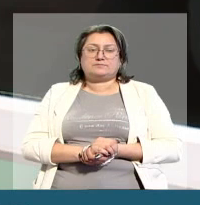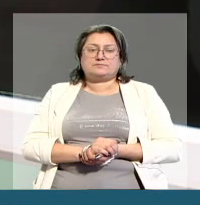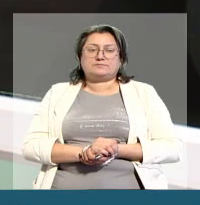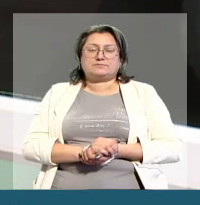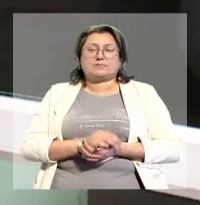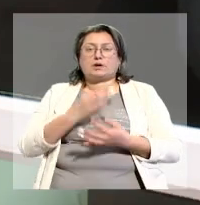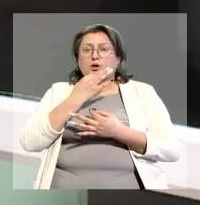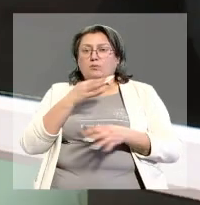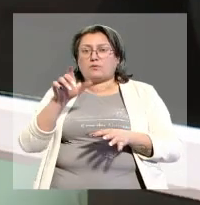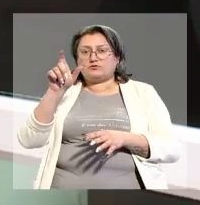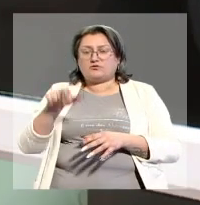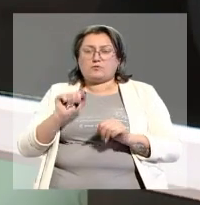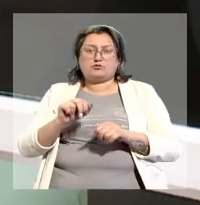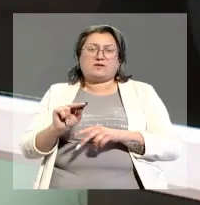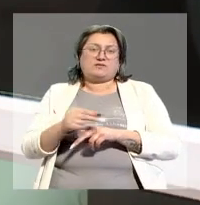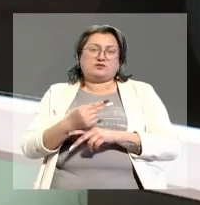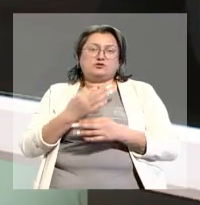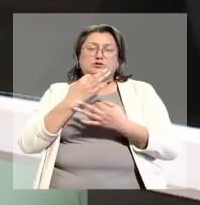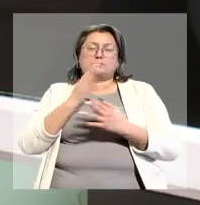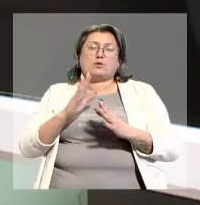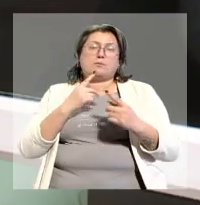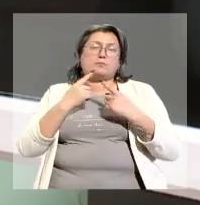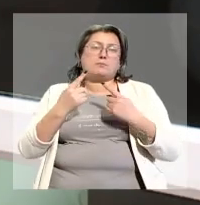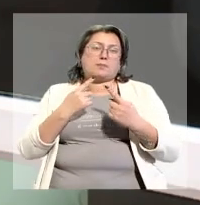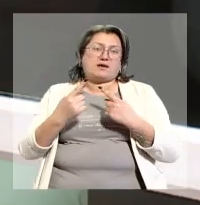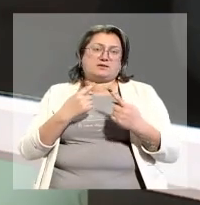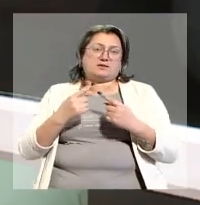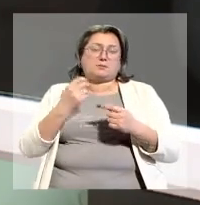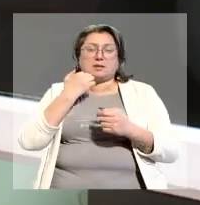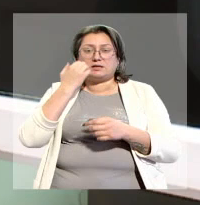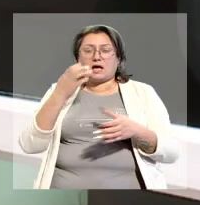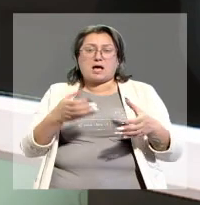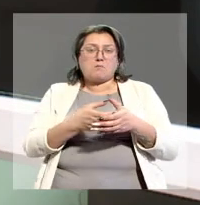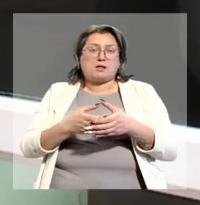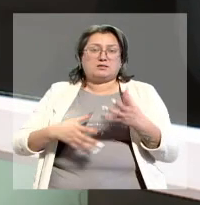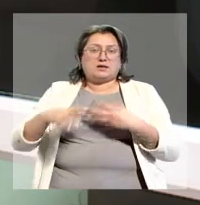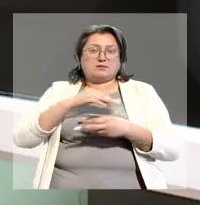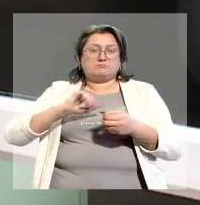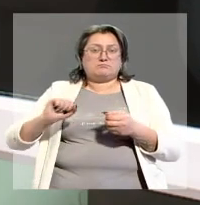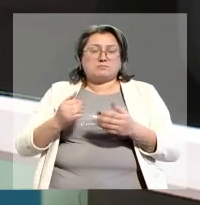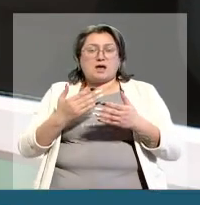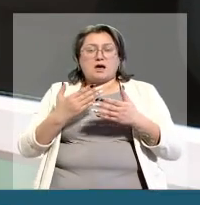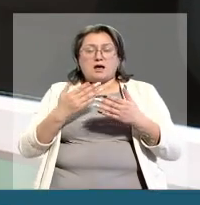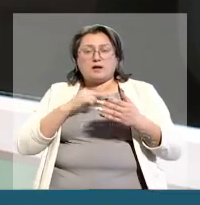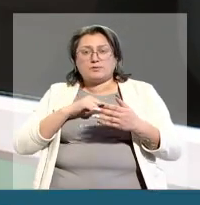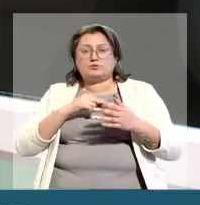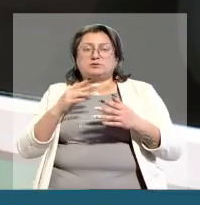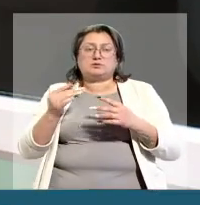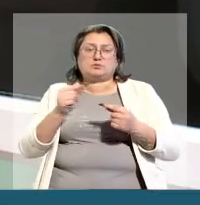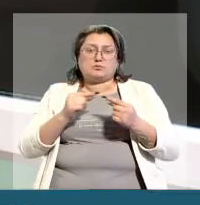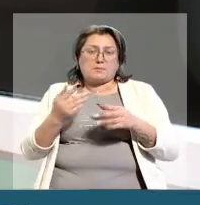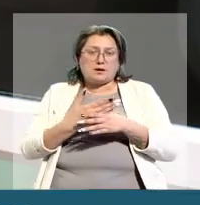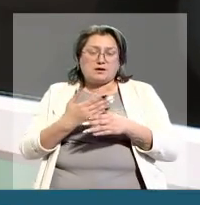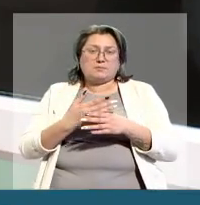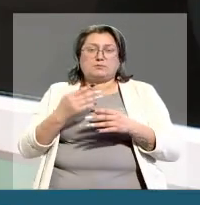келген тәуелді адамды әңгімелесу арқылы емдеуге болады. Топтық жұмыс арқылы біз бір-бірімізді түсінеміз. Адамдармен тығыз балансқа түсеміз. Бұлай